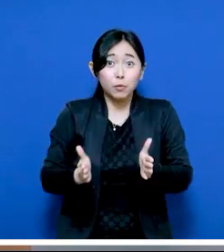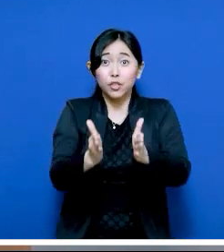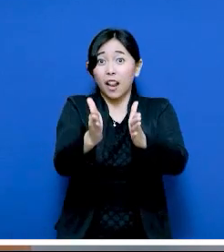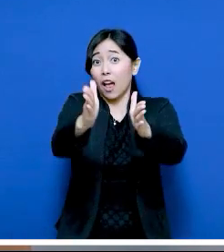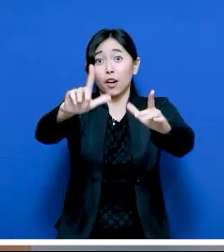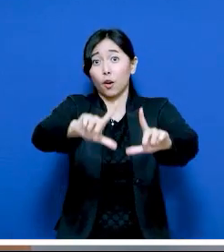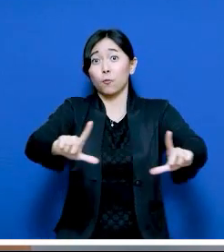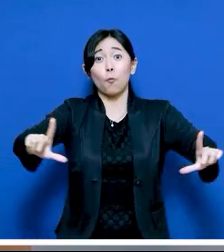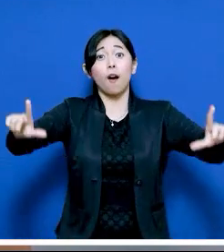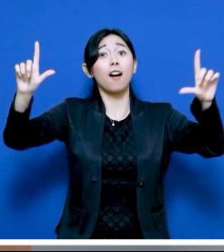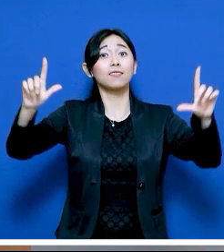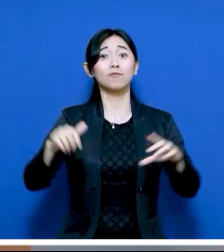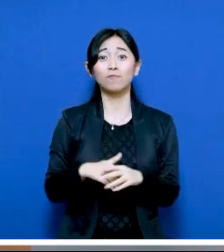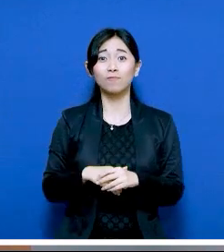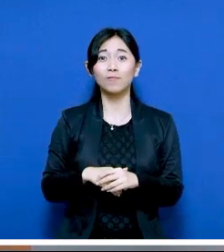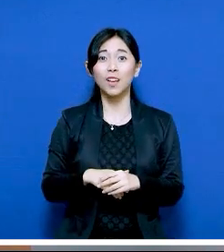luasnya.